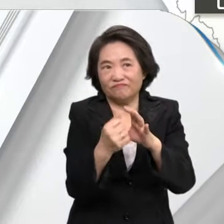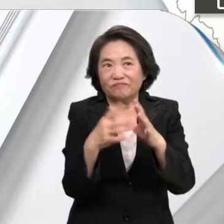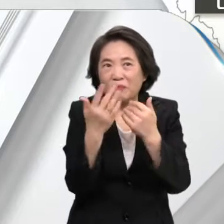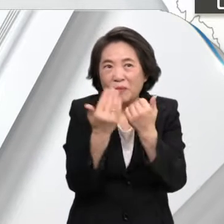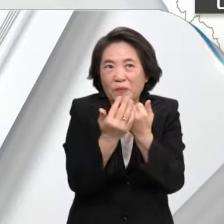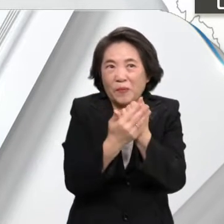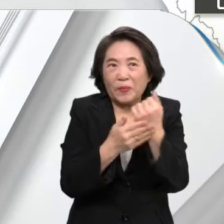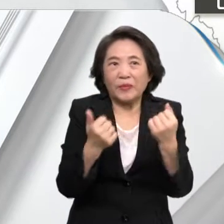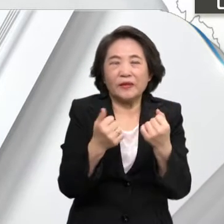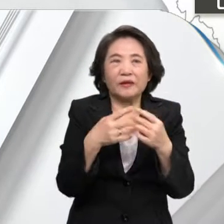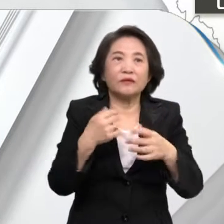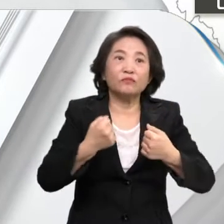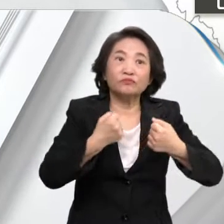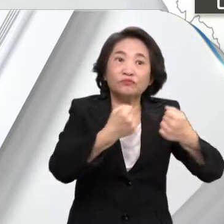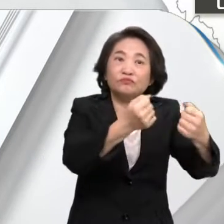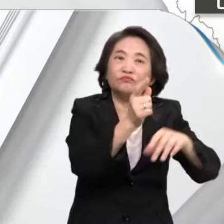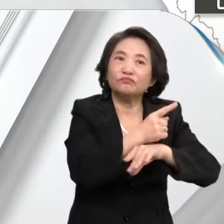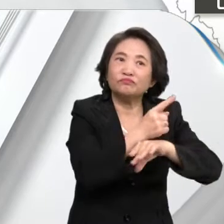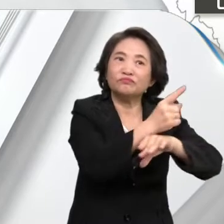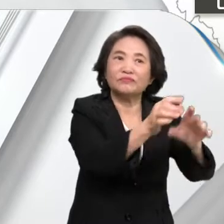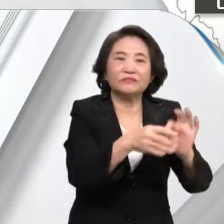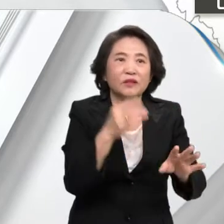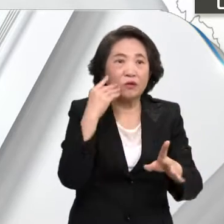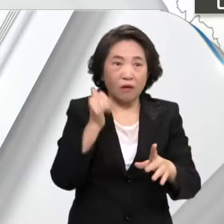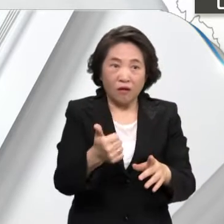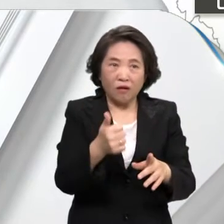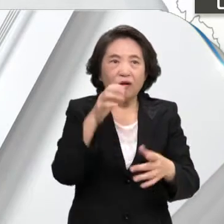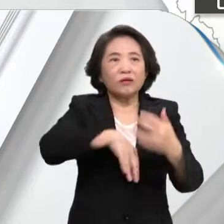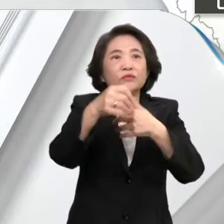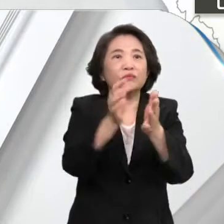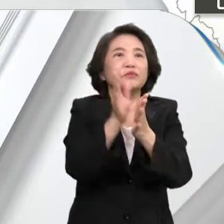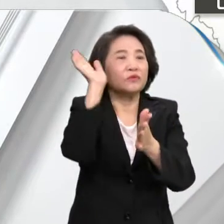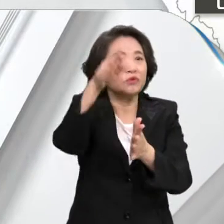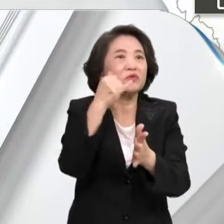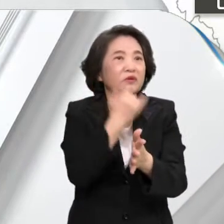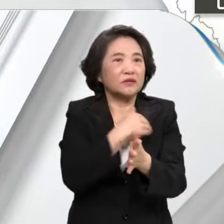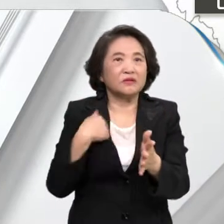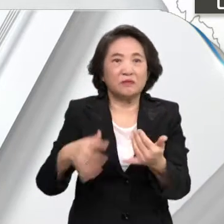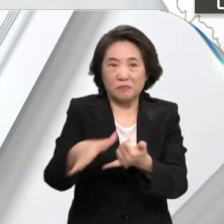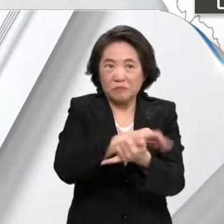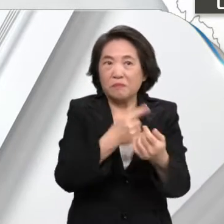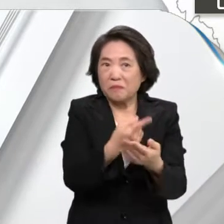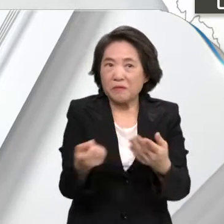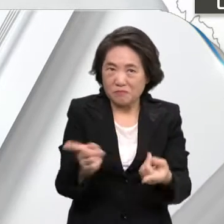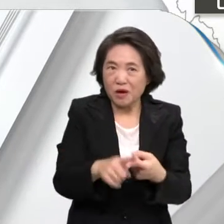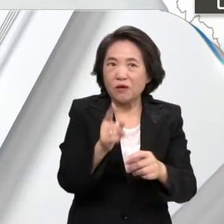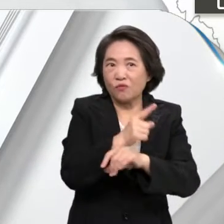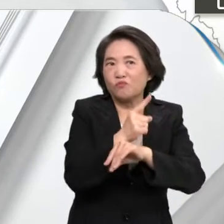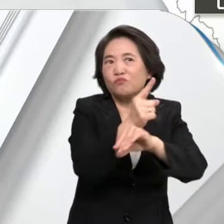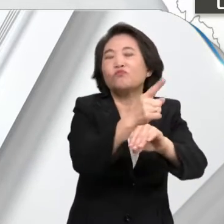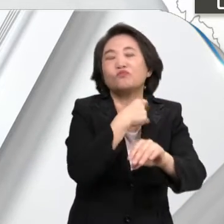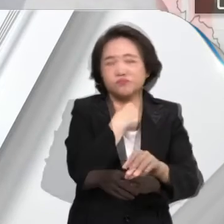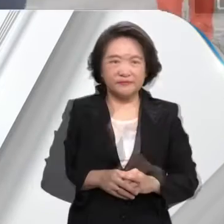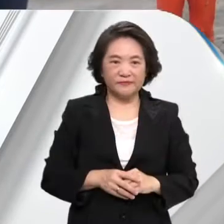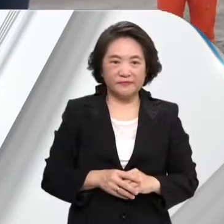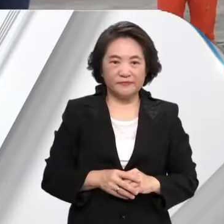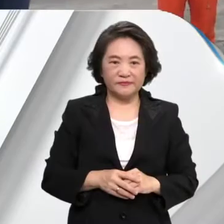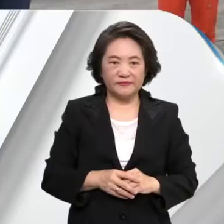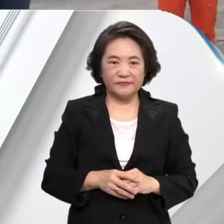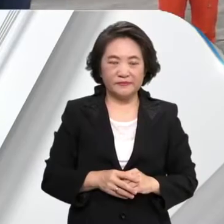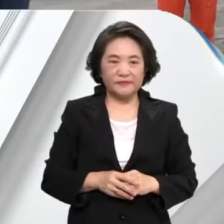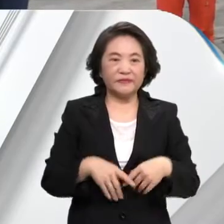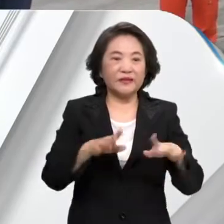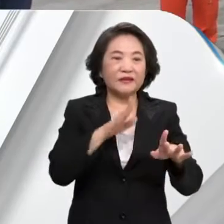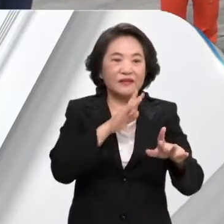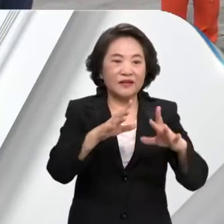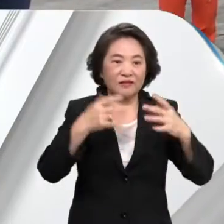取中，係講中嘅效果好。內政部為了也考慮。而排布全国的空军群众，